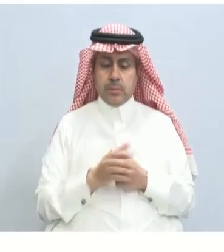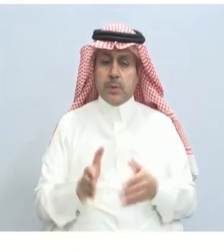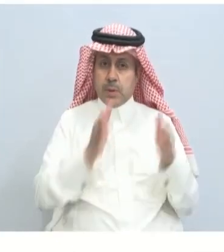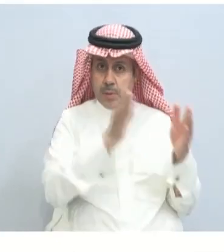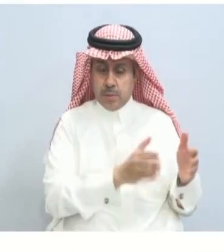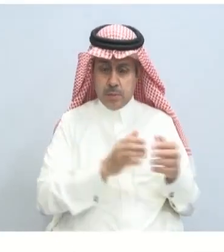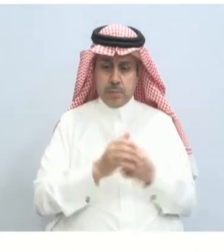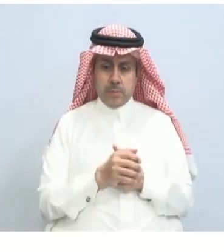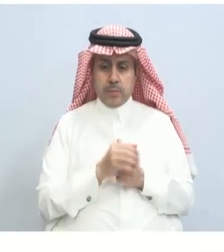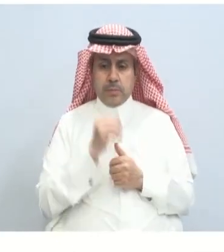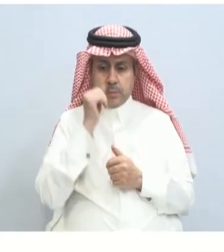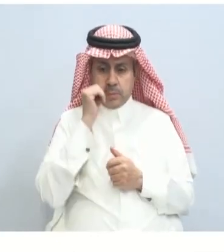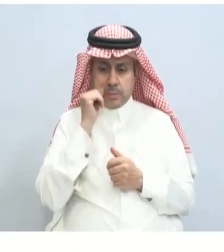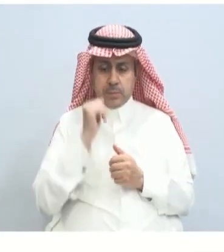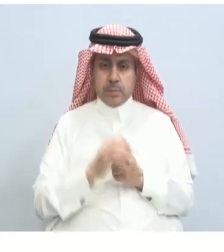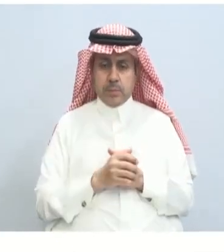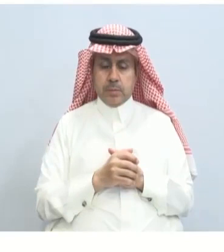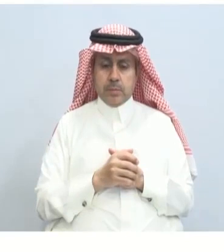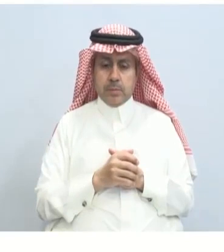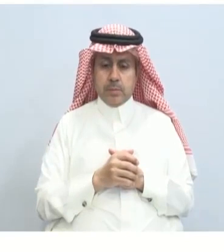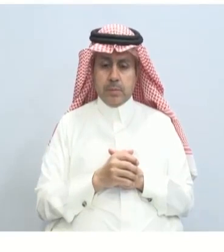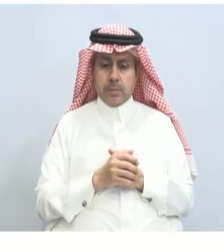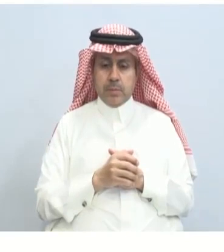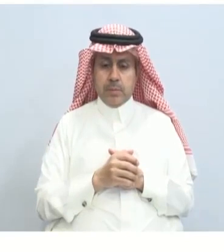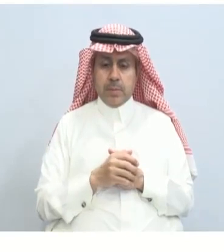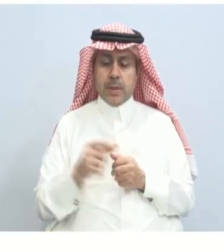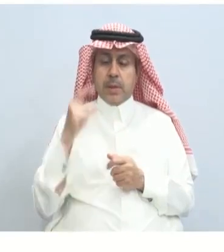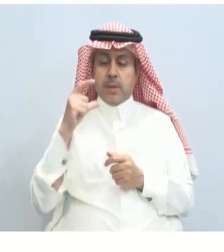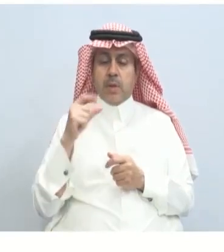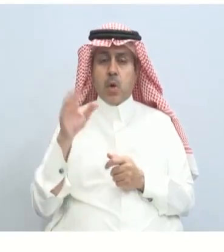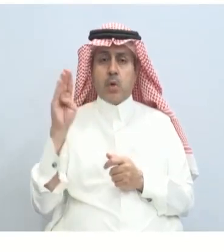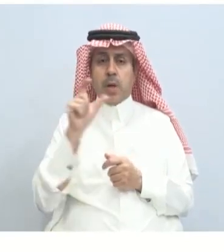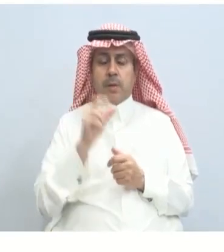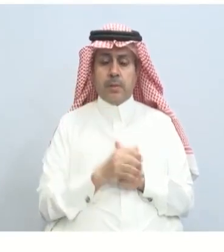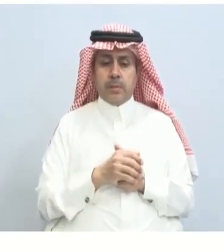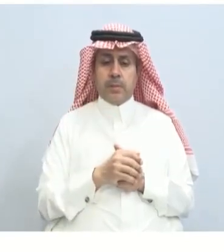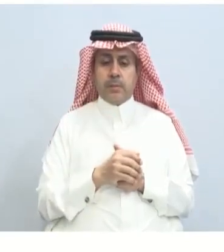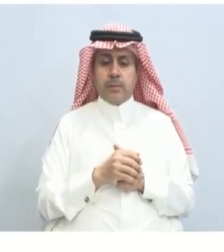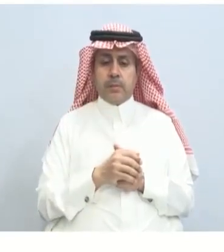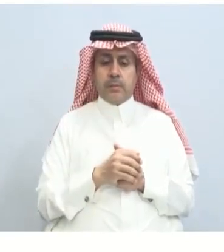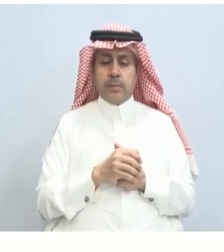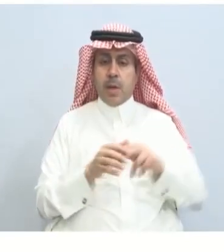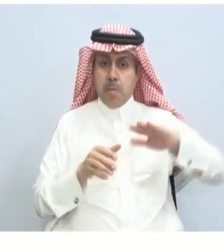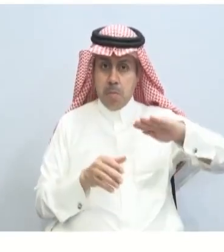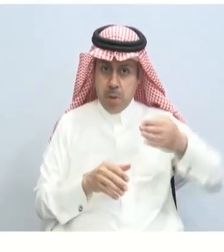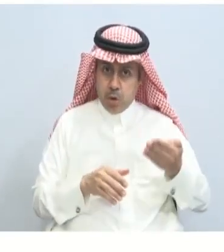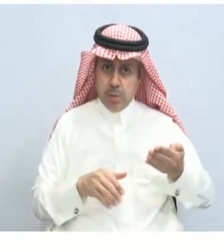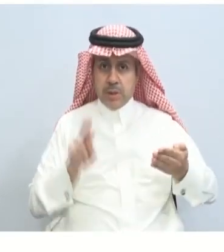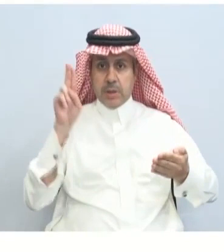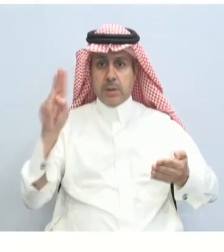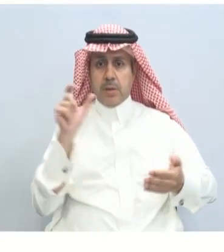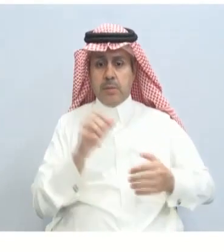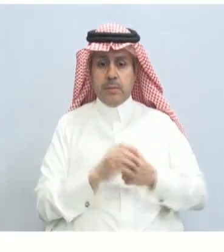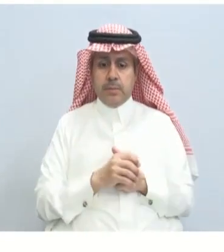للذي السؤال الذي يليه قالك اذا كان تانيتا تساوي ثلث فما قيمه كوتان طبعا الكوتان هي مقلوبه التان فهذا سؤال سهل